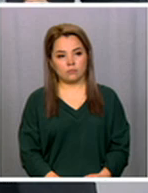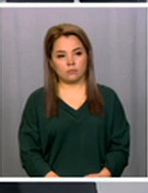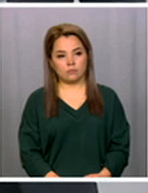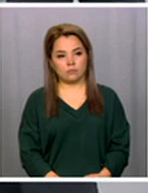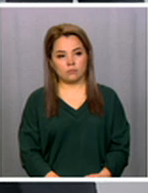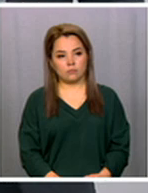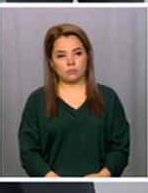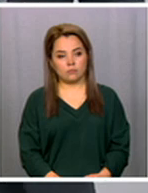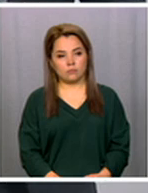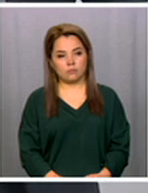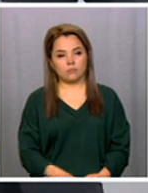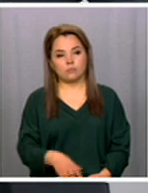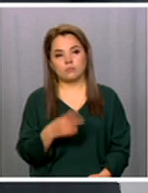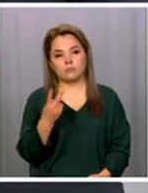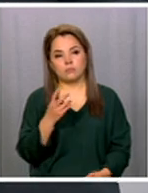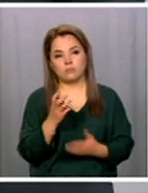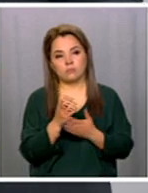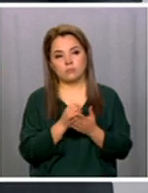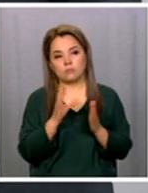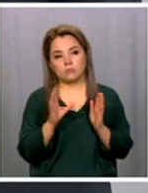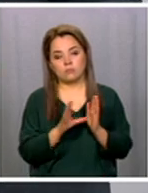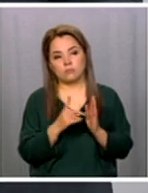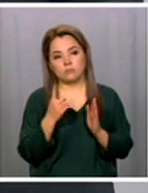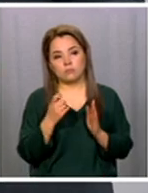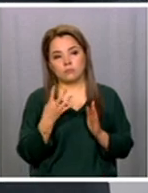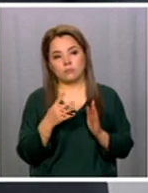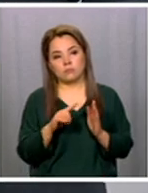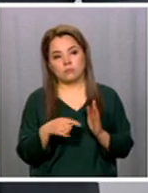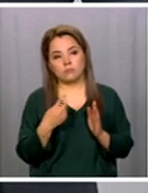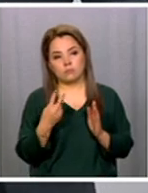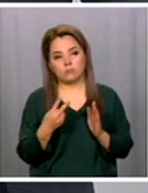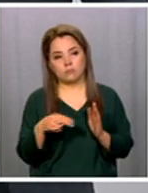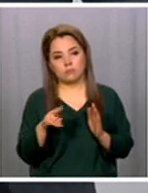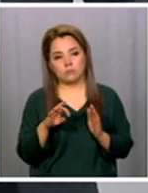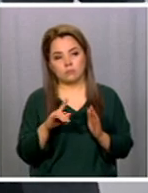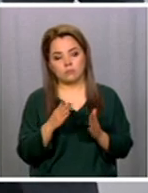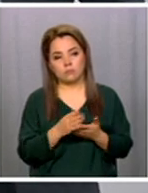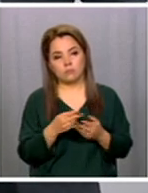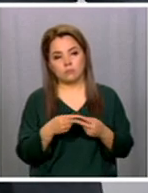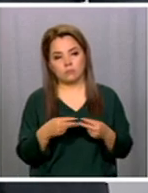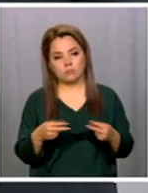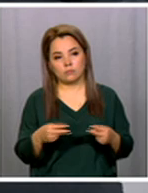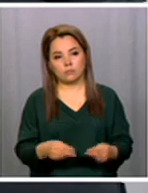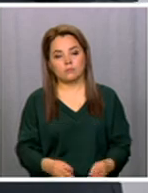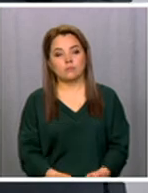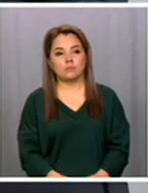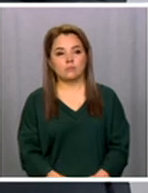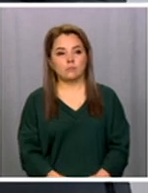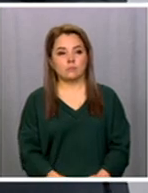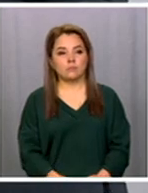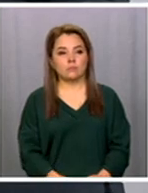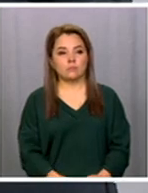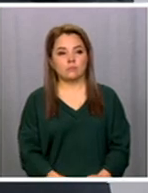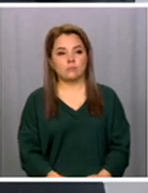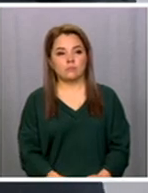екінші потенциалдық энергиямыз 104,12 джоулға тең екен.